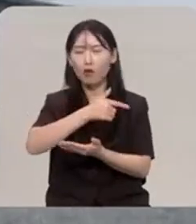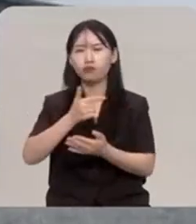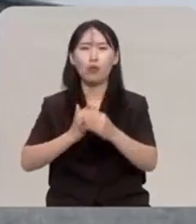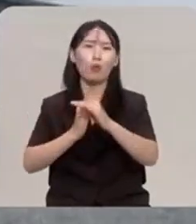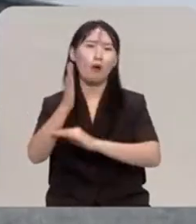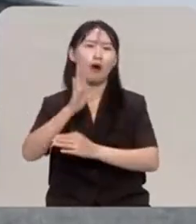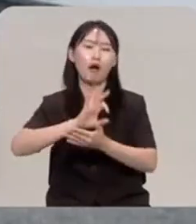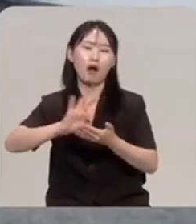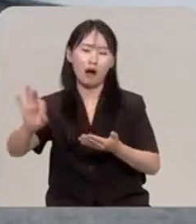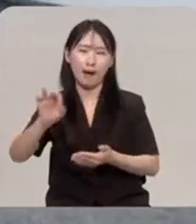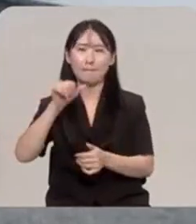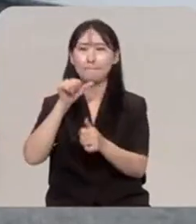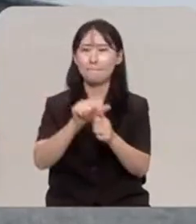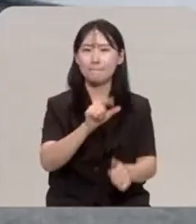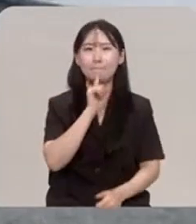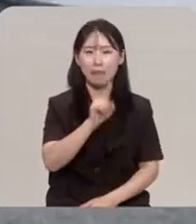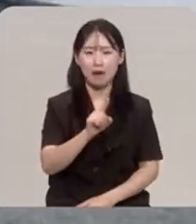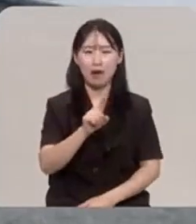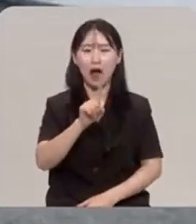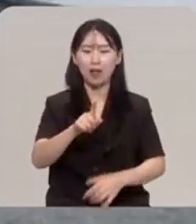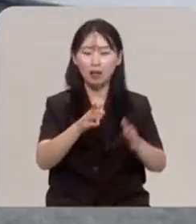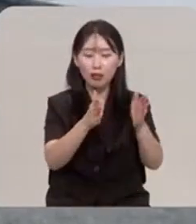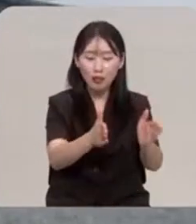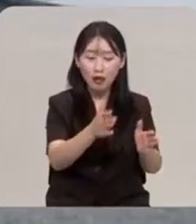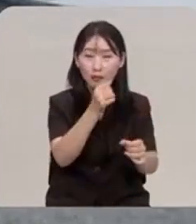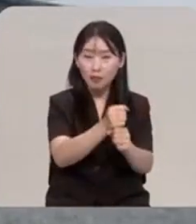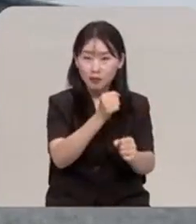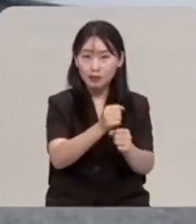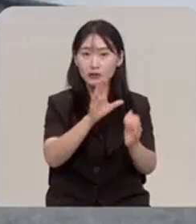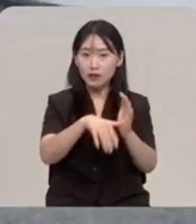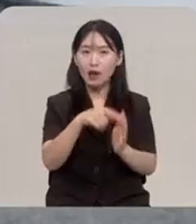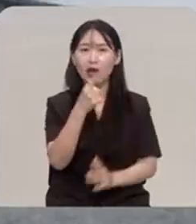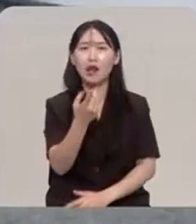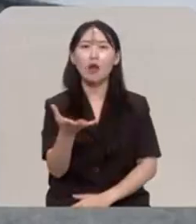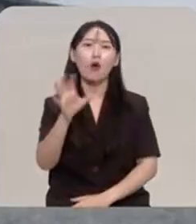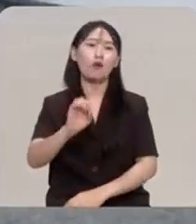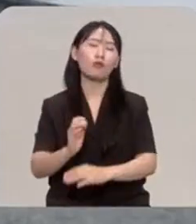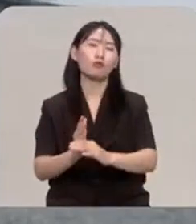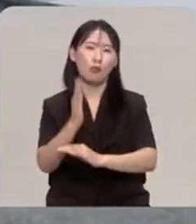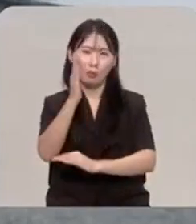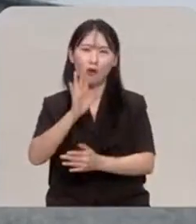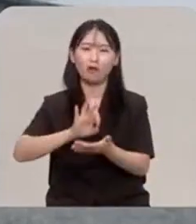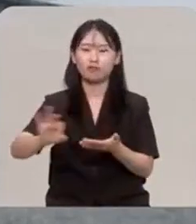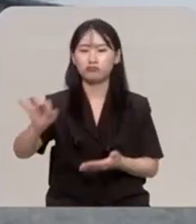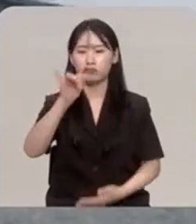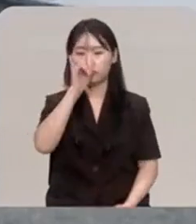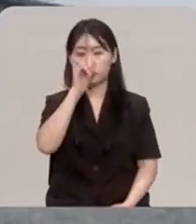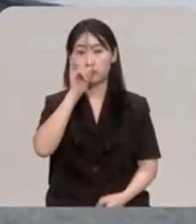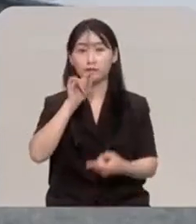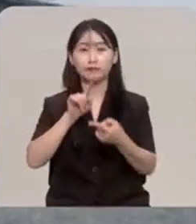만드는데 평균 1억 원이 넘는 돈이 쓰였기 때문입니다 김현주 기자가 보도합니다